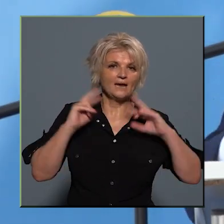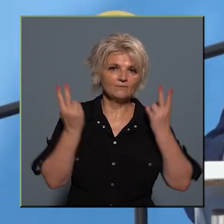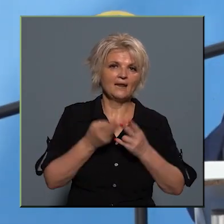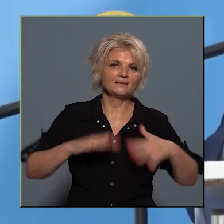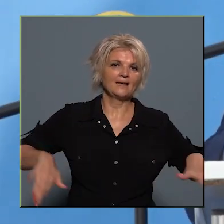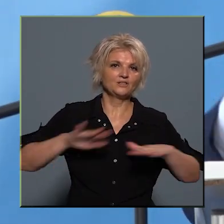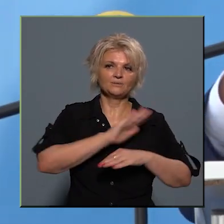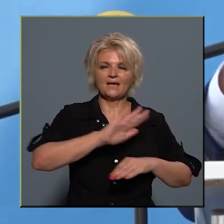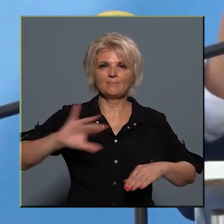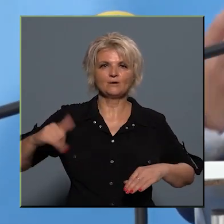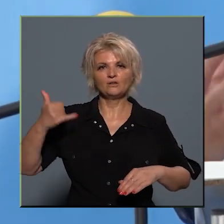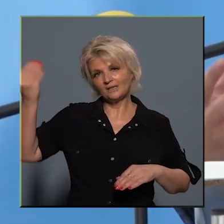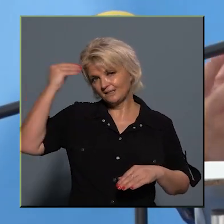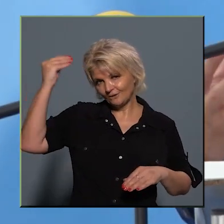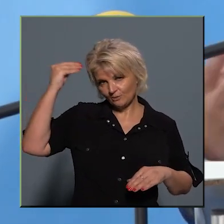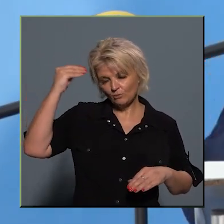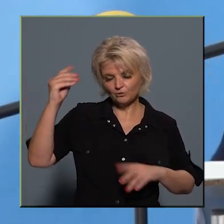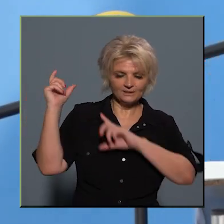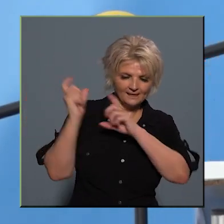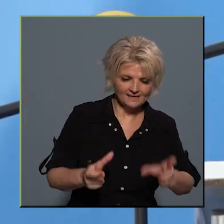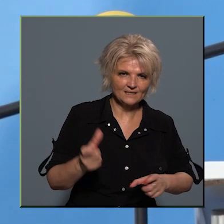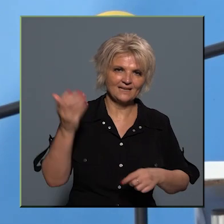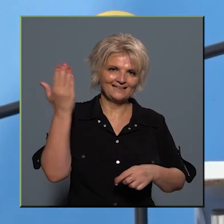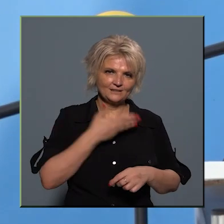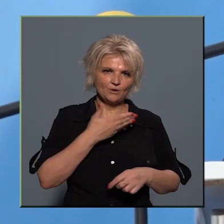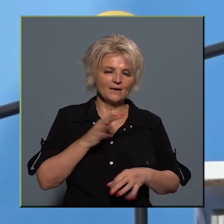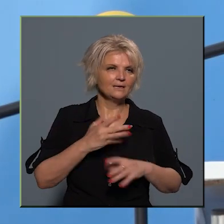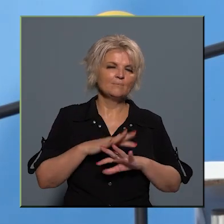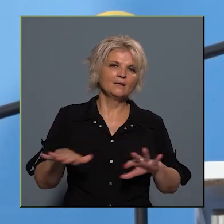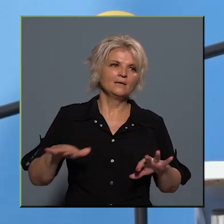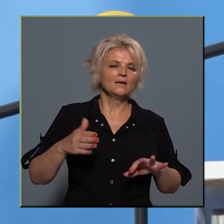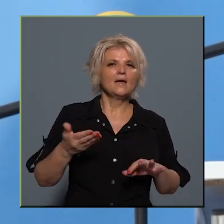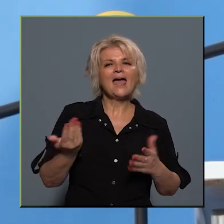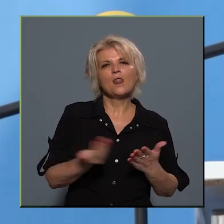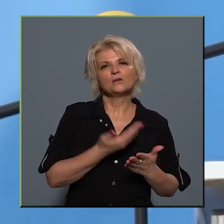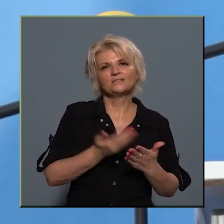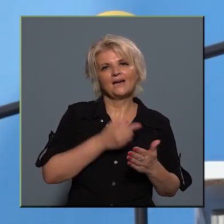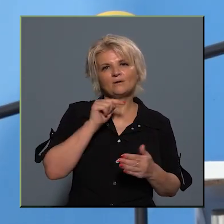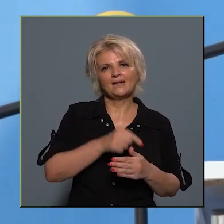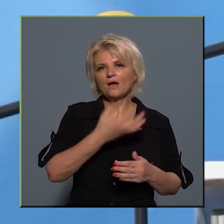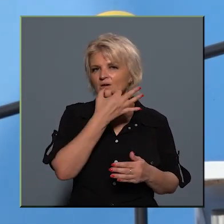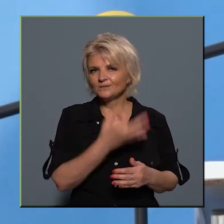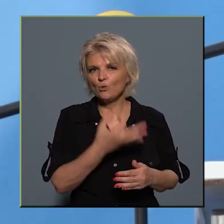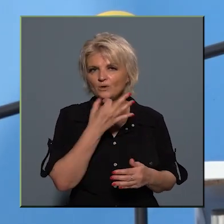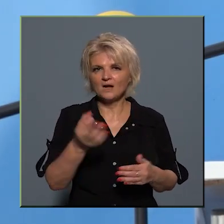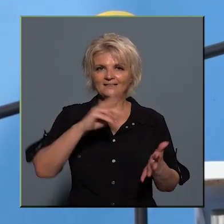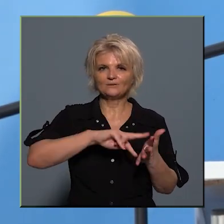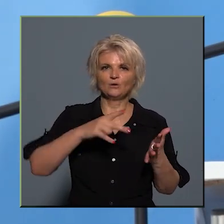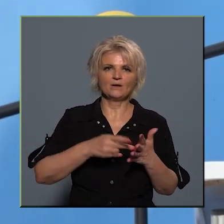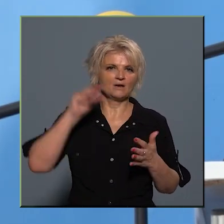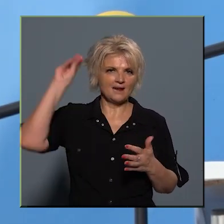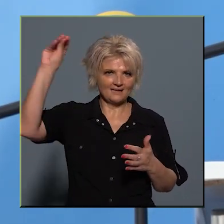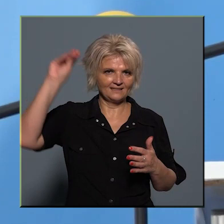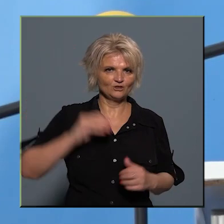társadalom számára is egy picit ilyen érthető módon érkezzen meg a hidrogén, és ne pedig elhasználjuk ennek a szónak és a technológiának a